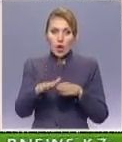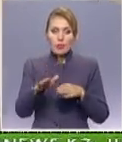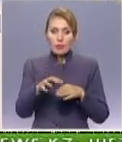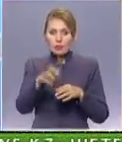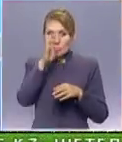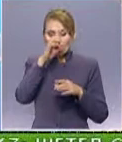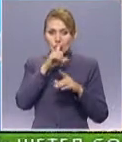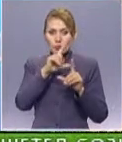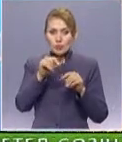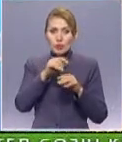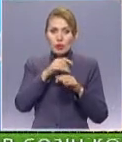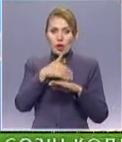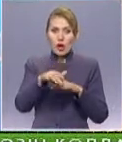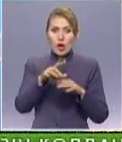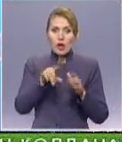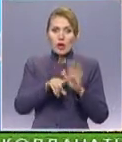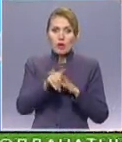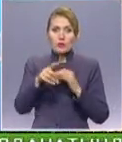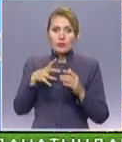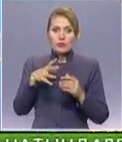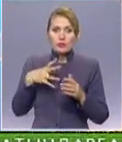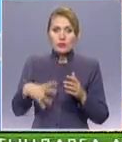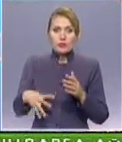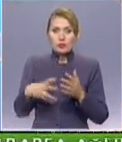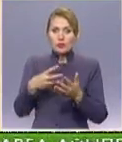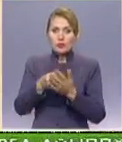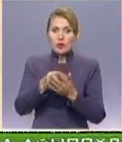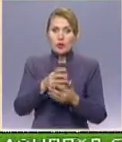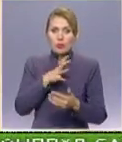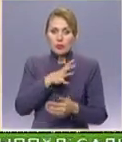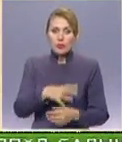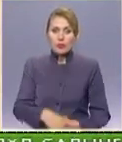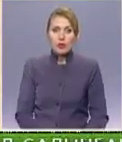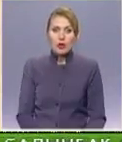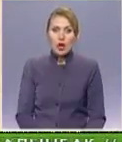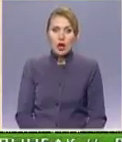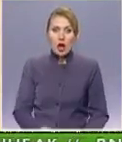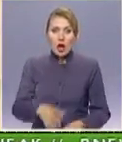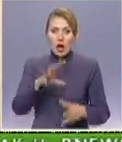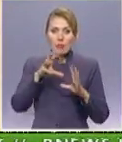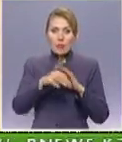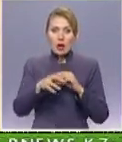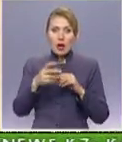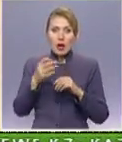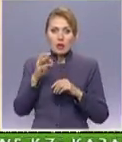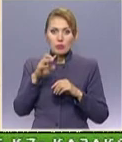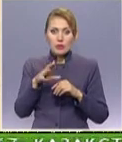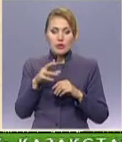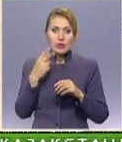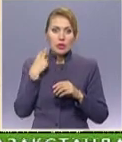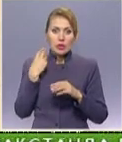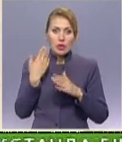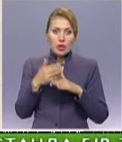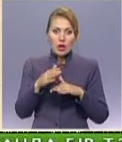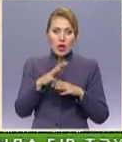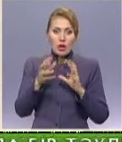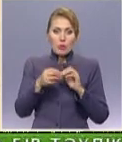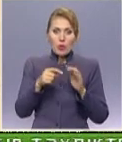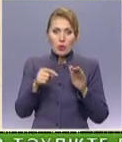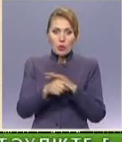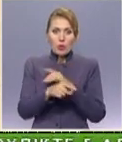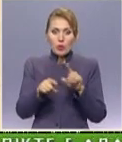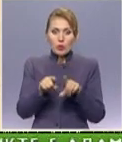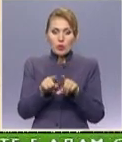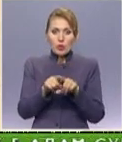елден шығуға кедергі келтірген соң төлеуге мәжбүр болған көрінеді. Борышкерлер қатарына алимент, несие және айыппұл төлеуден жалтарып